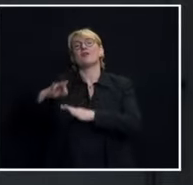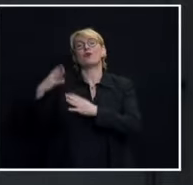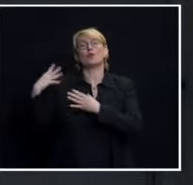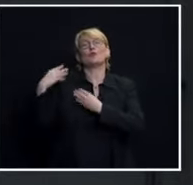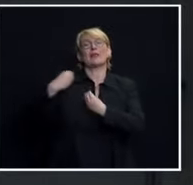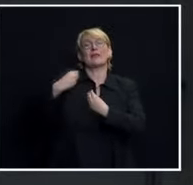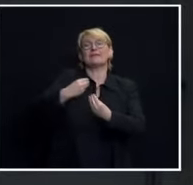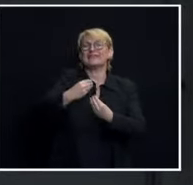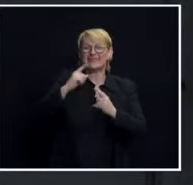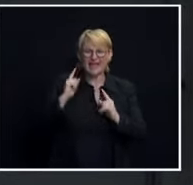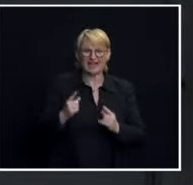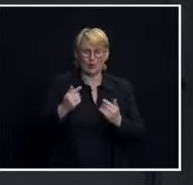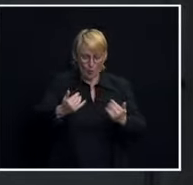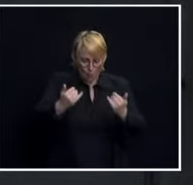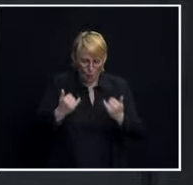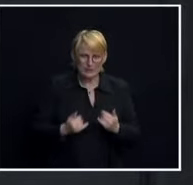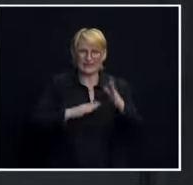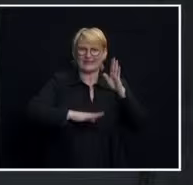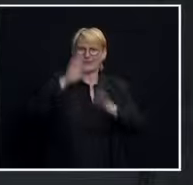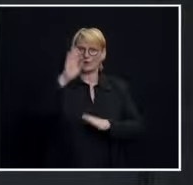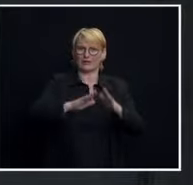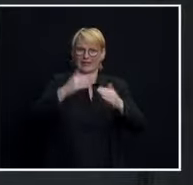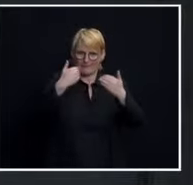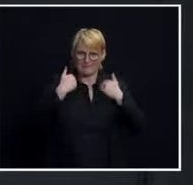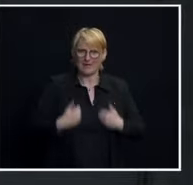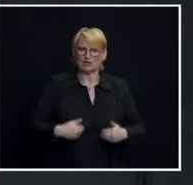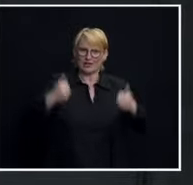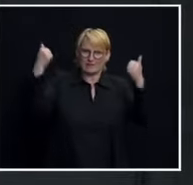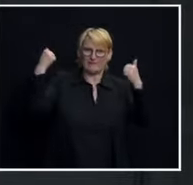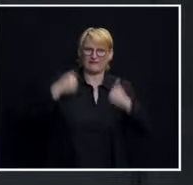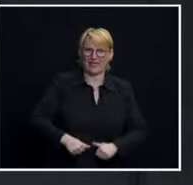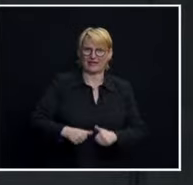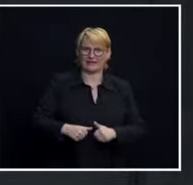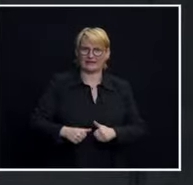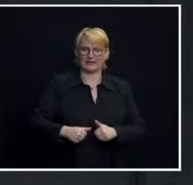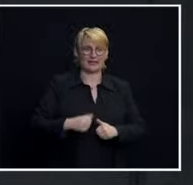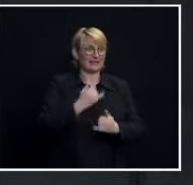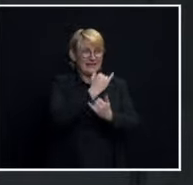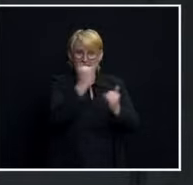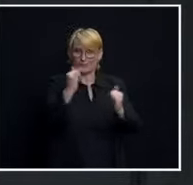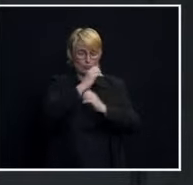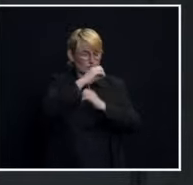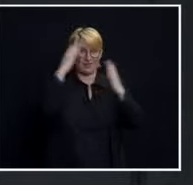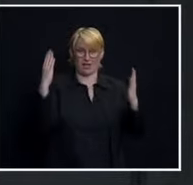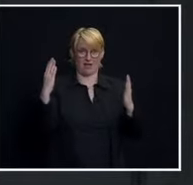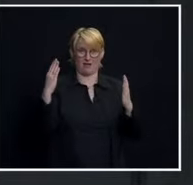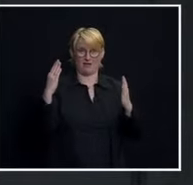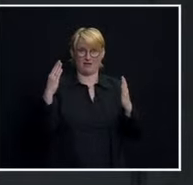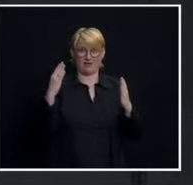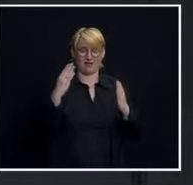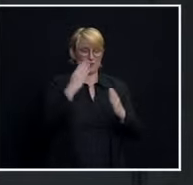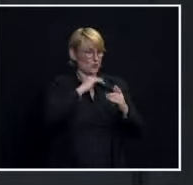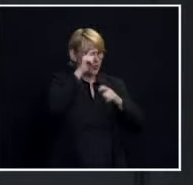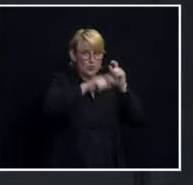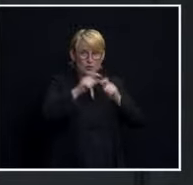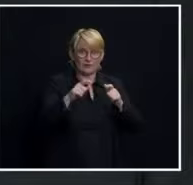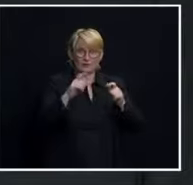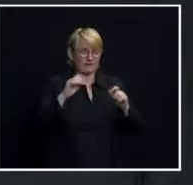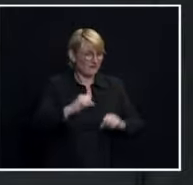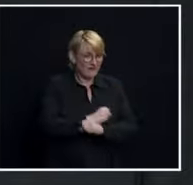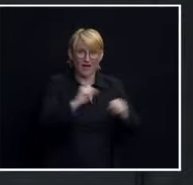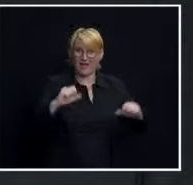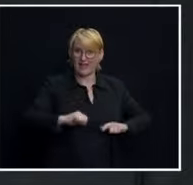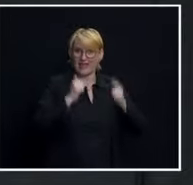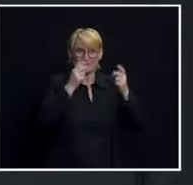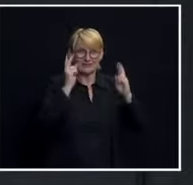heutiger, demokratischer und menschlicher Pflicht. Jedem muss klar sein, wo Jüdinnen und Juden nicht frei